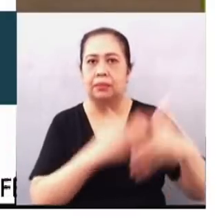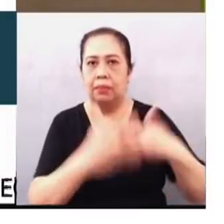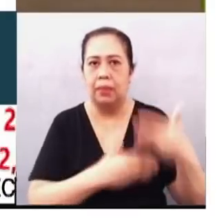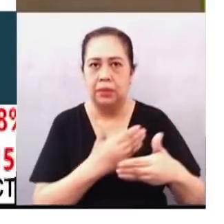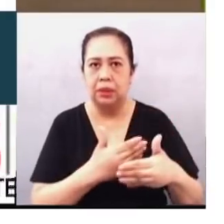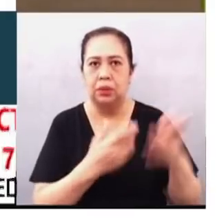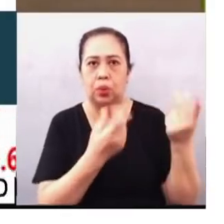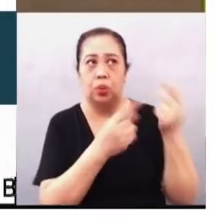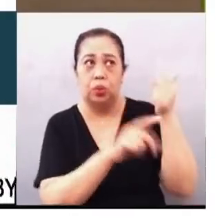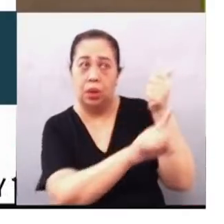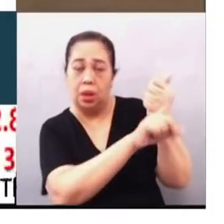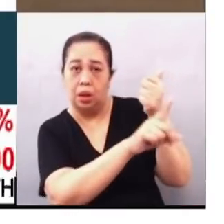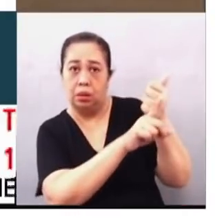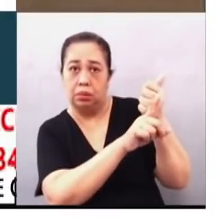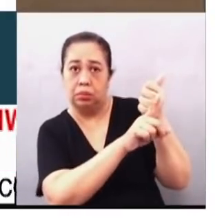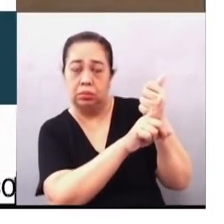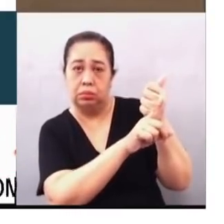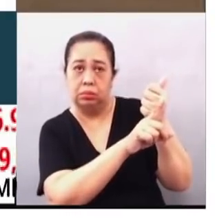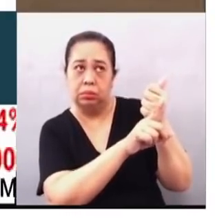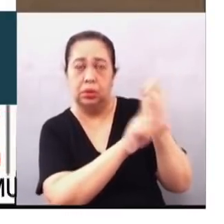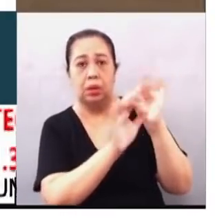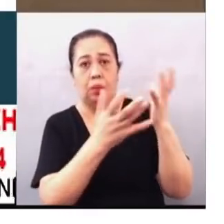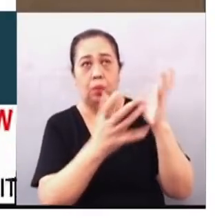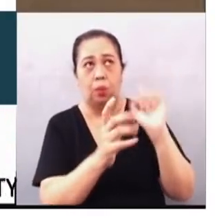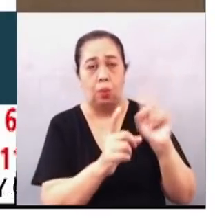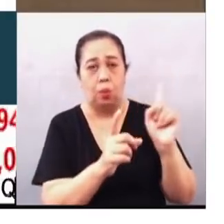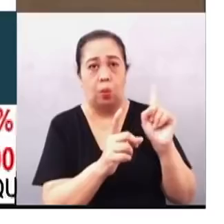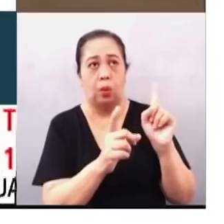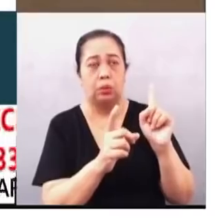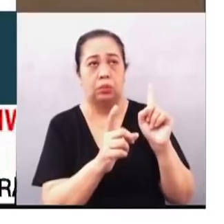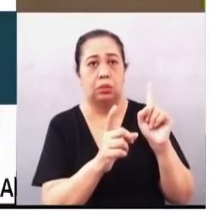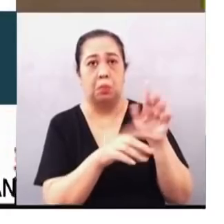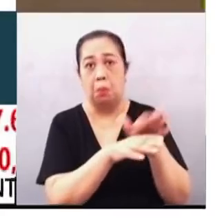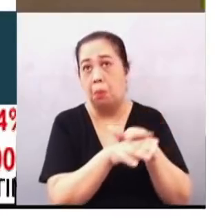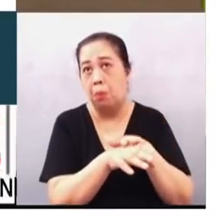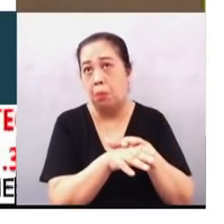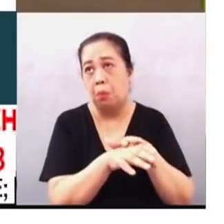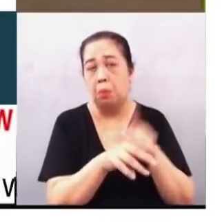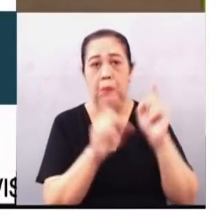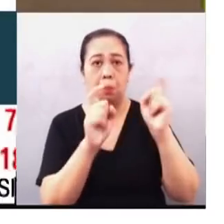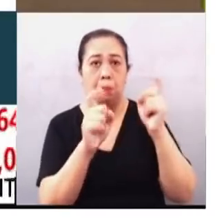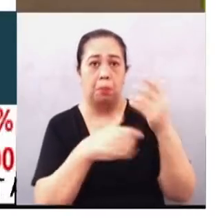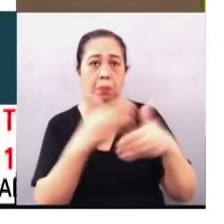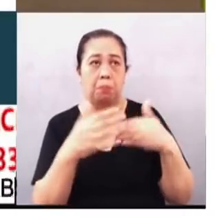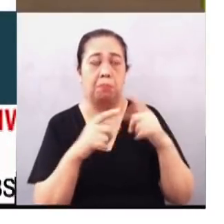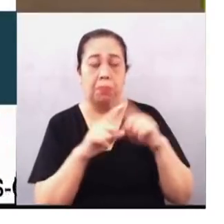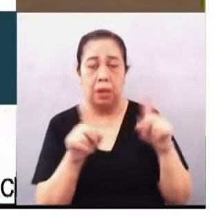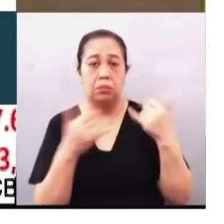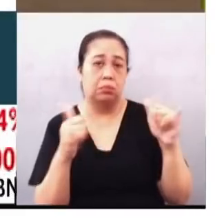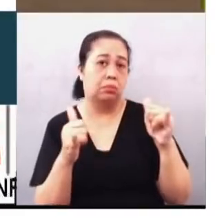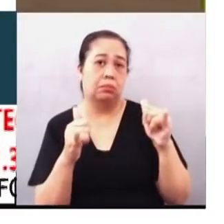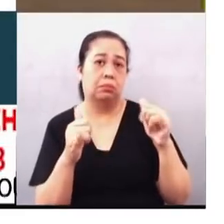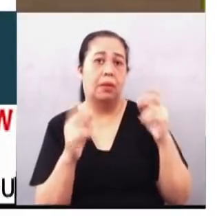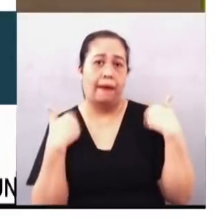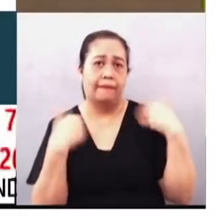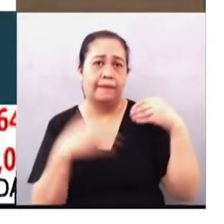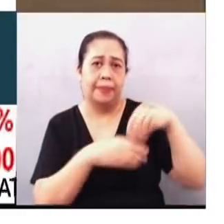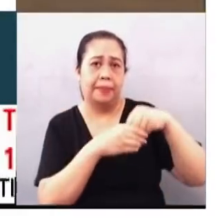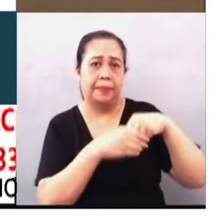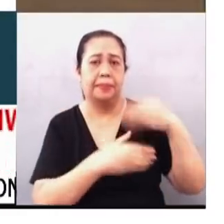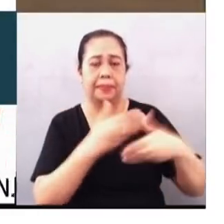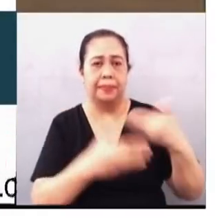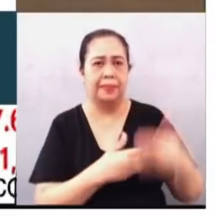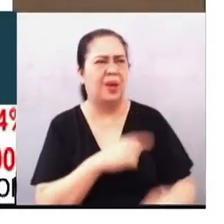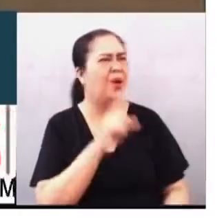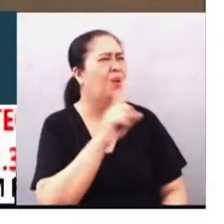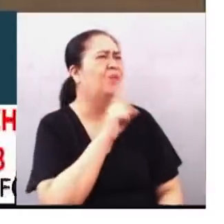nila. Kung meron mang mabagal man o mabilis ang proseso, but still, may process na ginawa. Ano ho ba